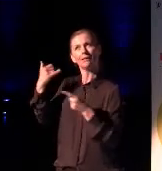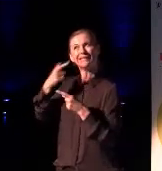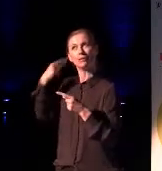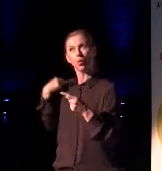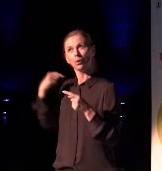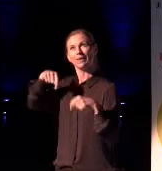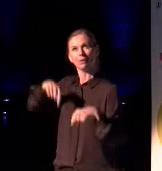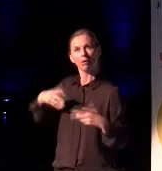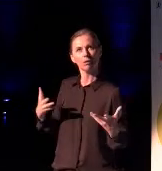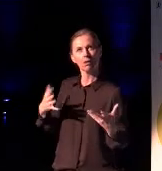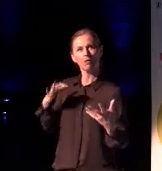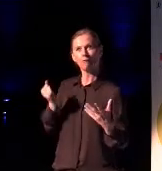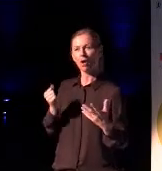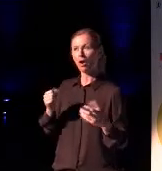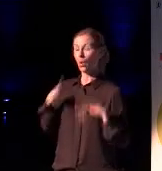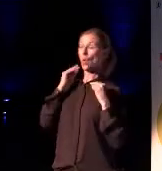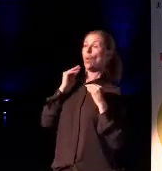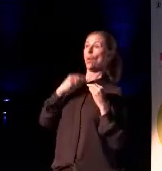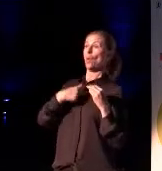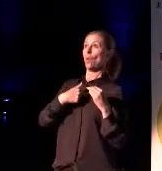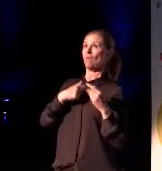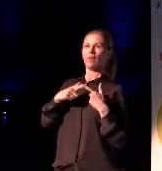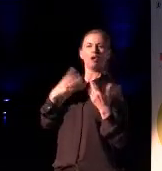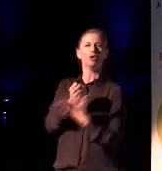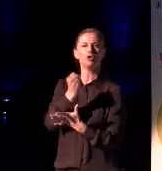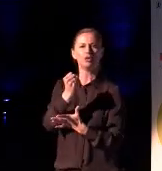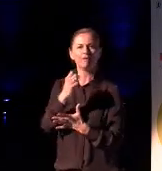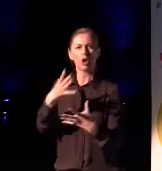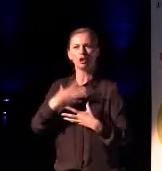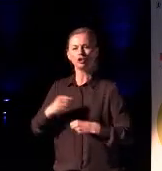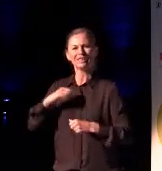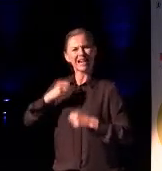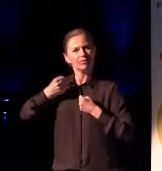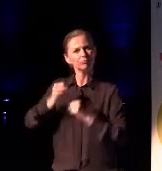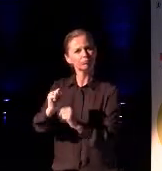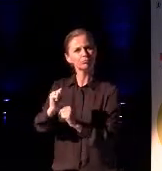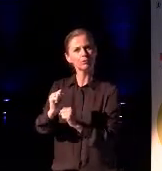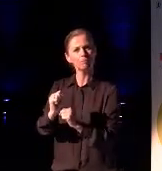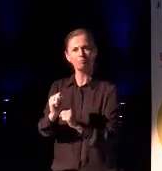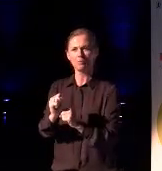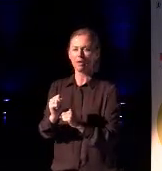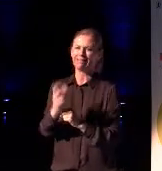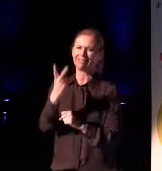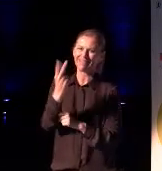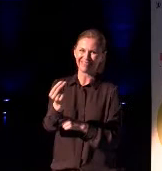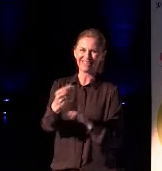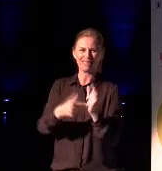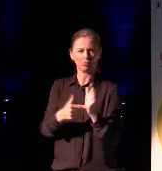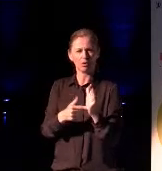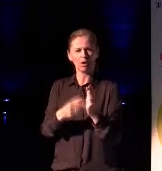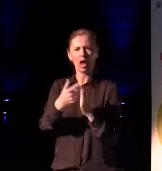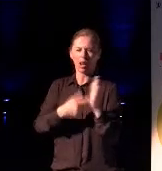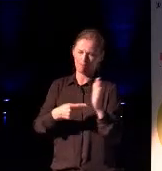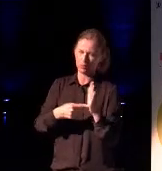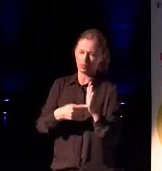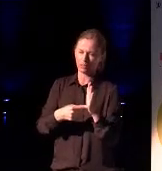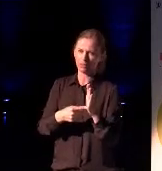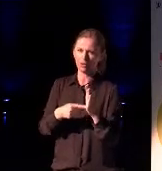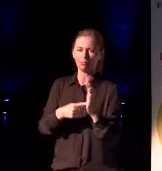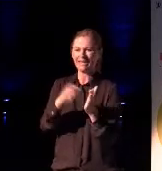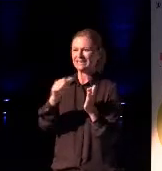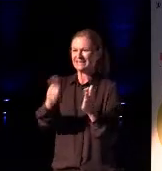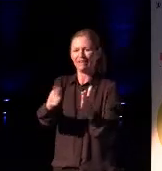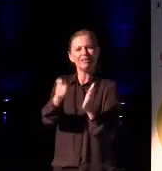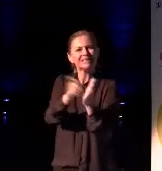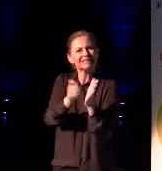2 siste dagene. Hva traff deg i hjertet? Hva er nyttig? Hva vil du ta tak i? Ta ca. 30 sekunder, et halvt minutt, og skriv ned noen få ord.